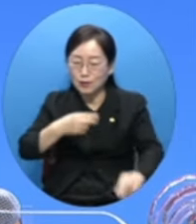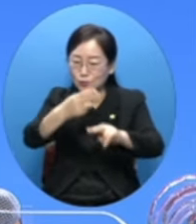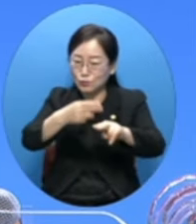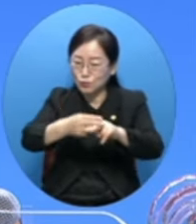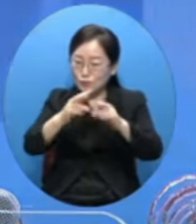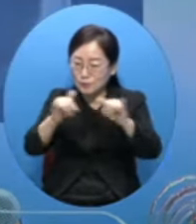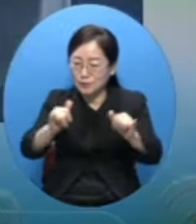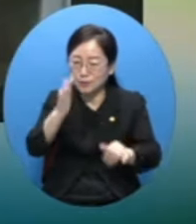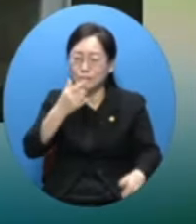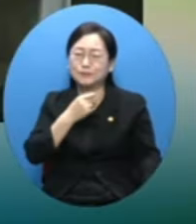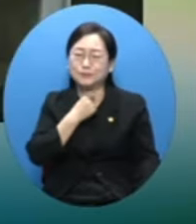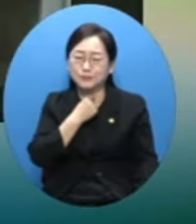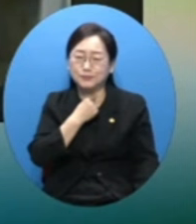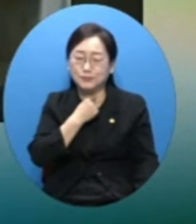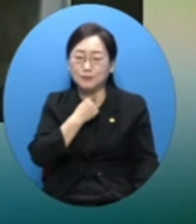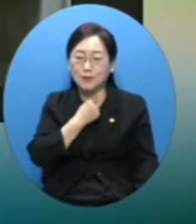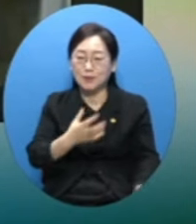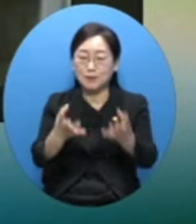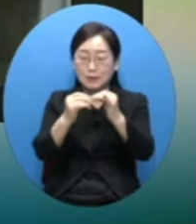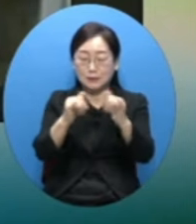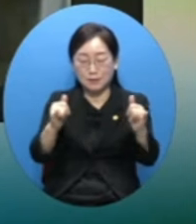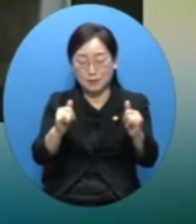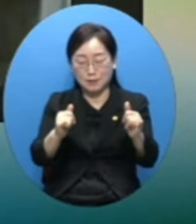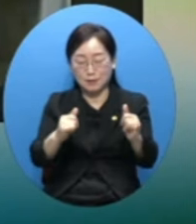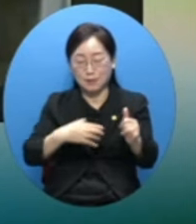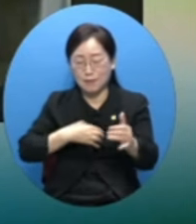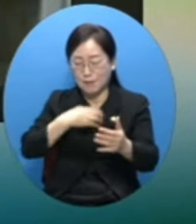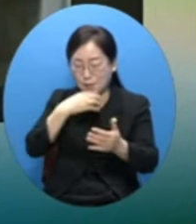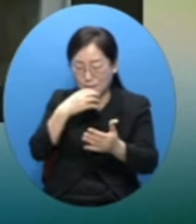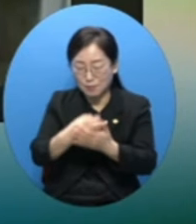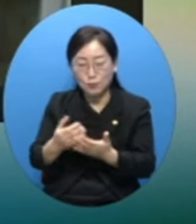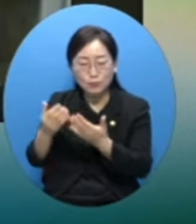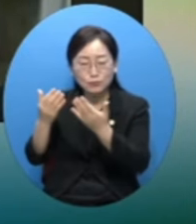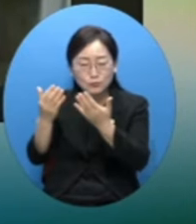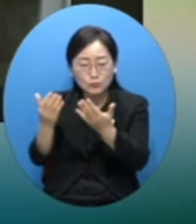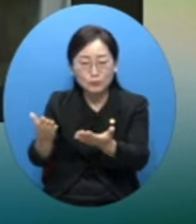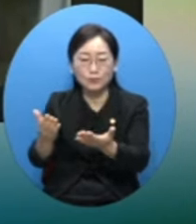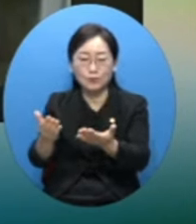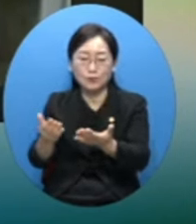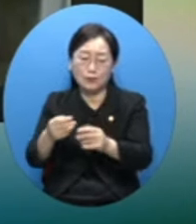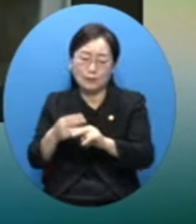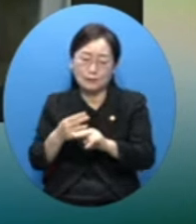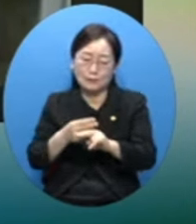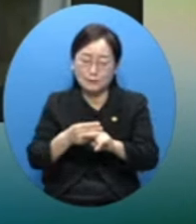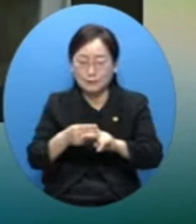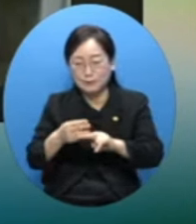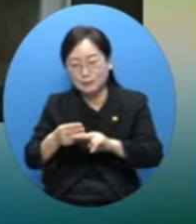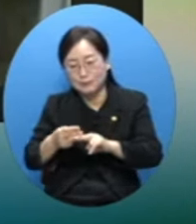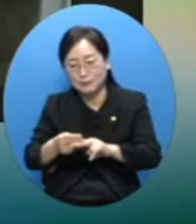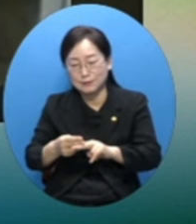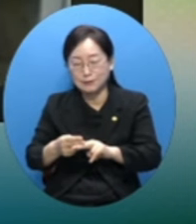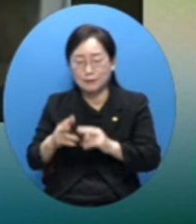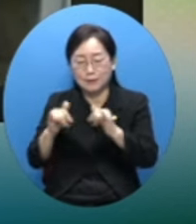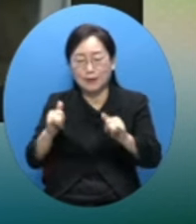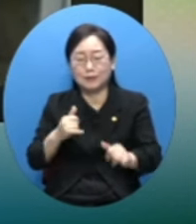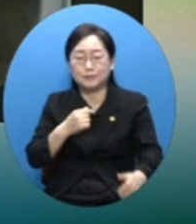돼갖고 많은 사람들에게 감동을 주는 내가 음식을 만드는 요리사가 되겠다.